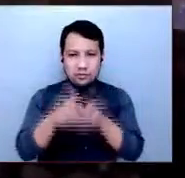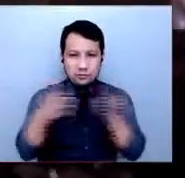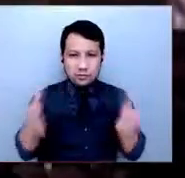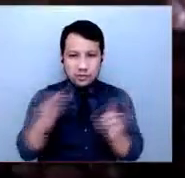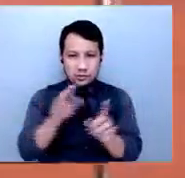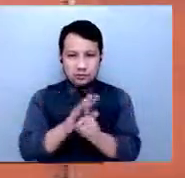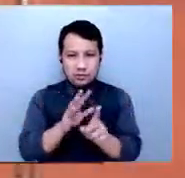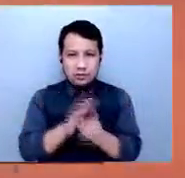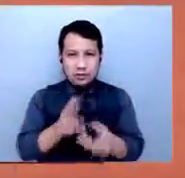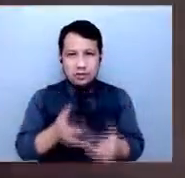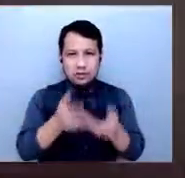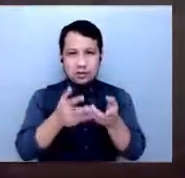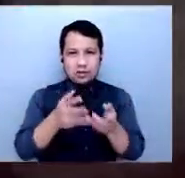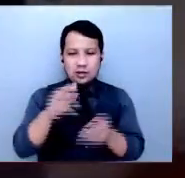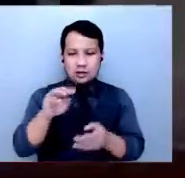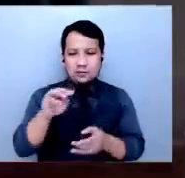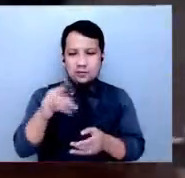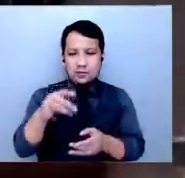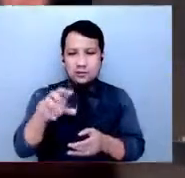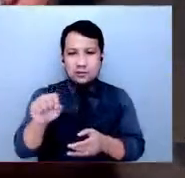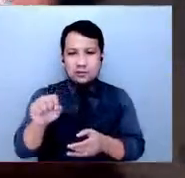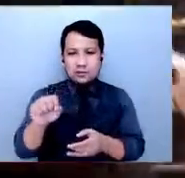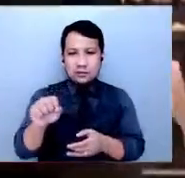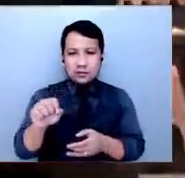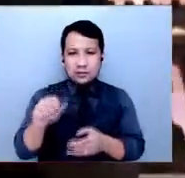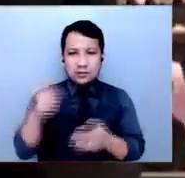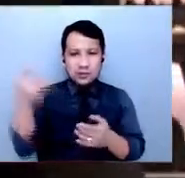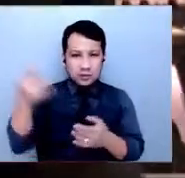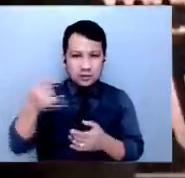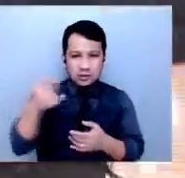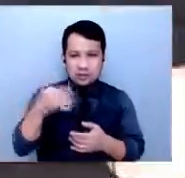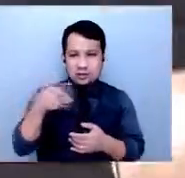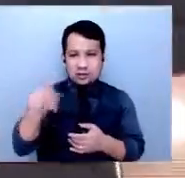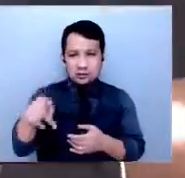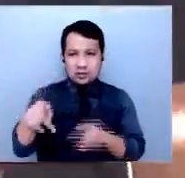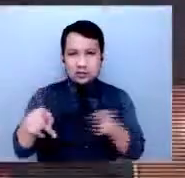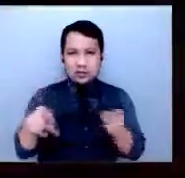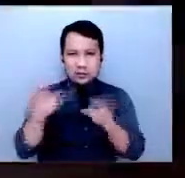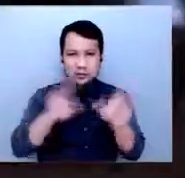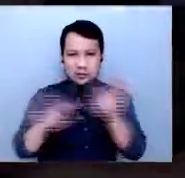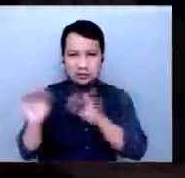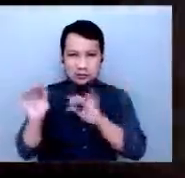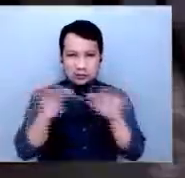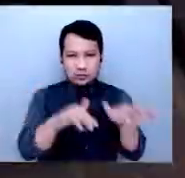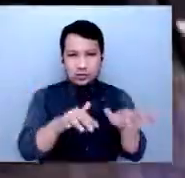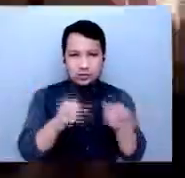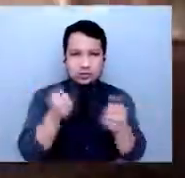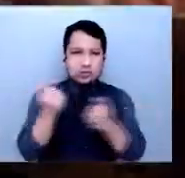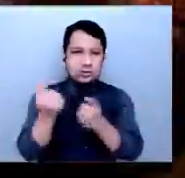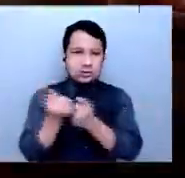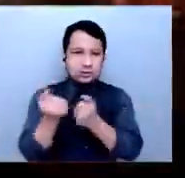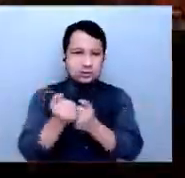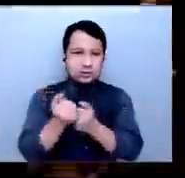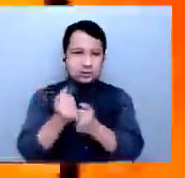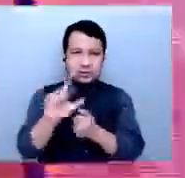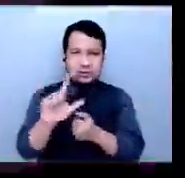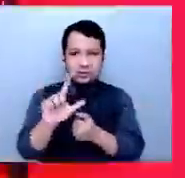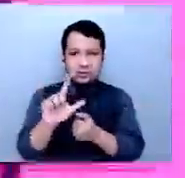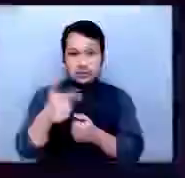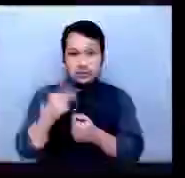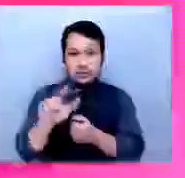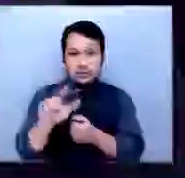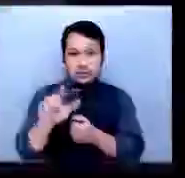naman ni Nicki Minaj ang Best Hip-Hop. Ang pagdaluraw ng mga celebrity ay pag-support din sa LGBTQ community